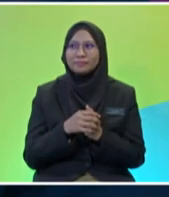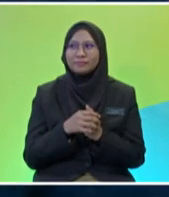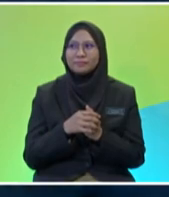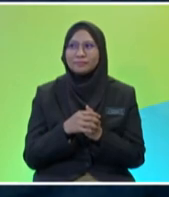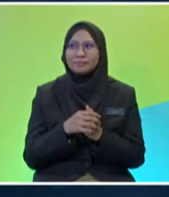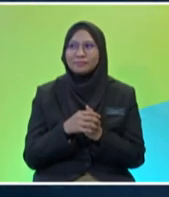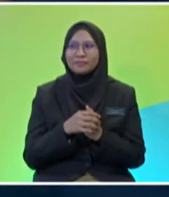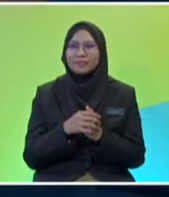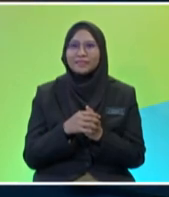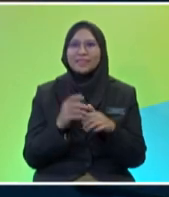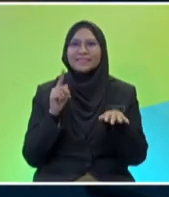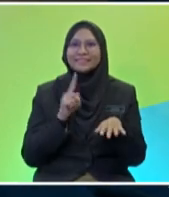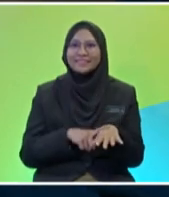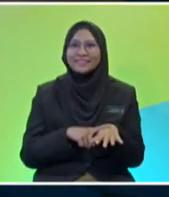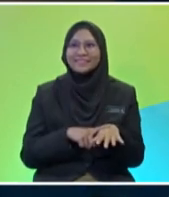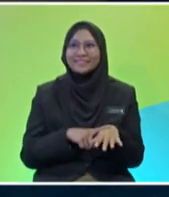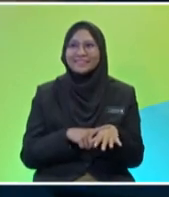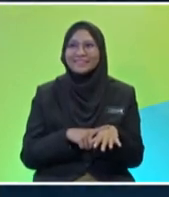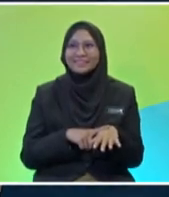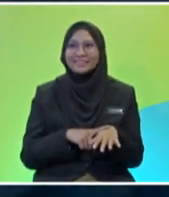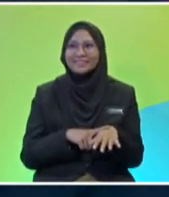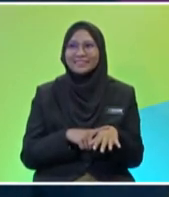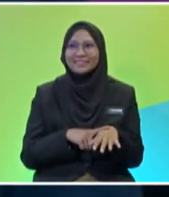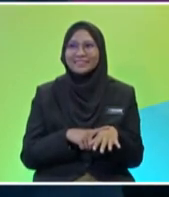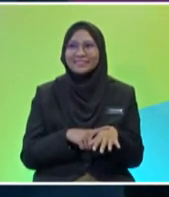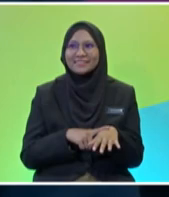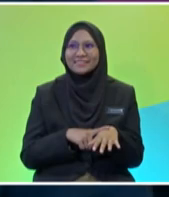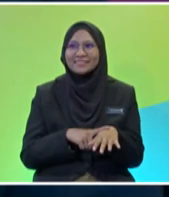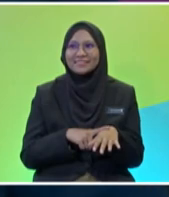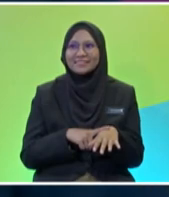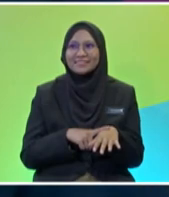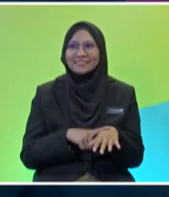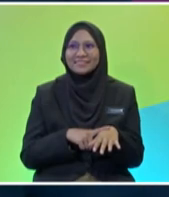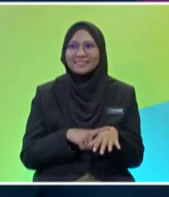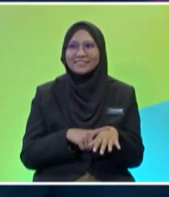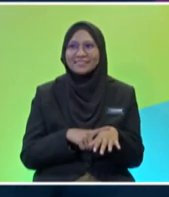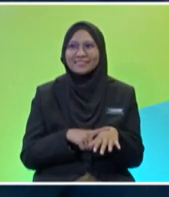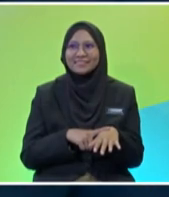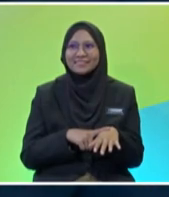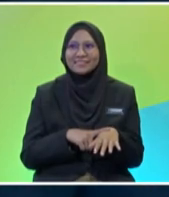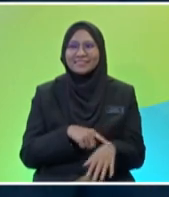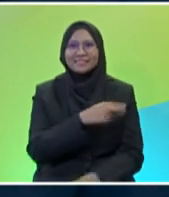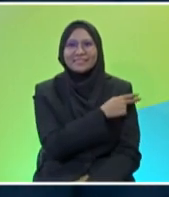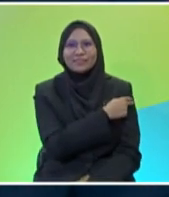Oke ini kita Panggil Hospital